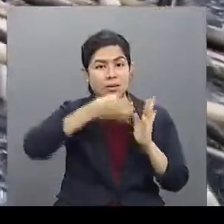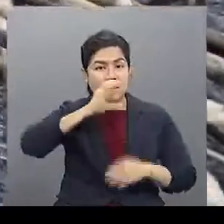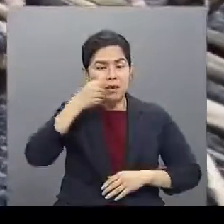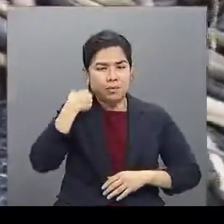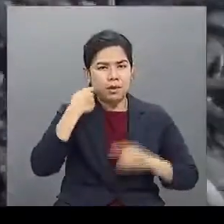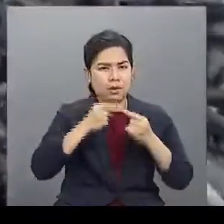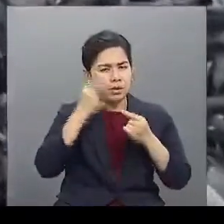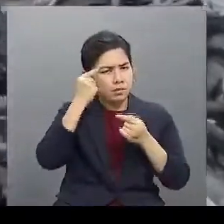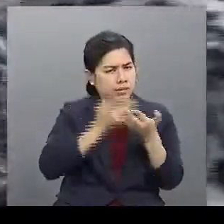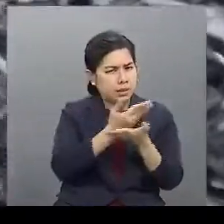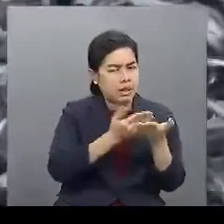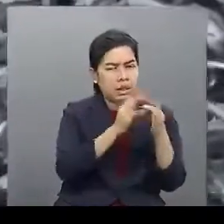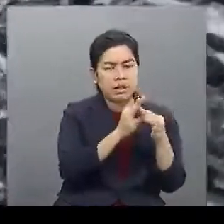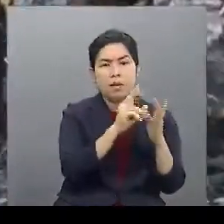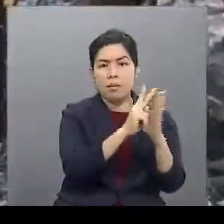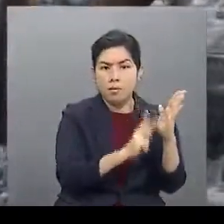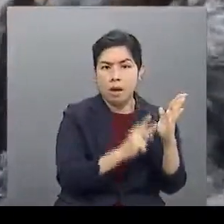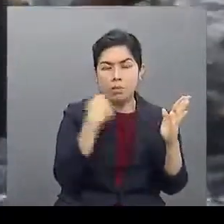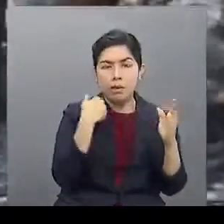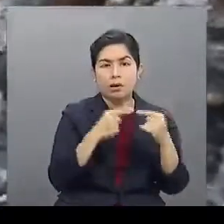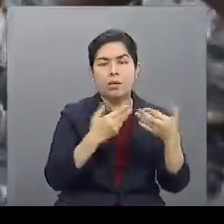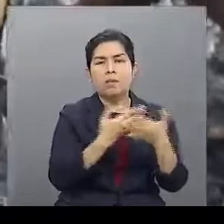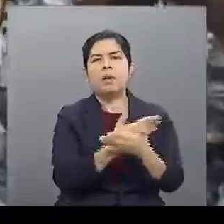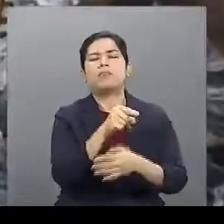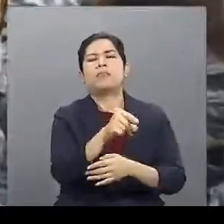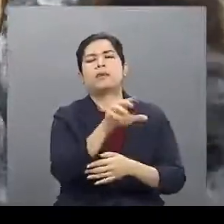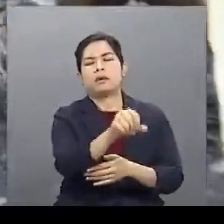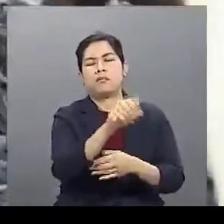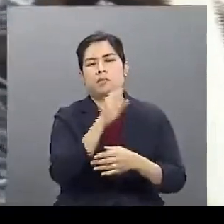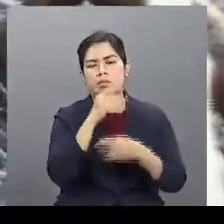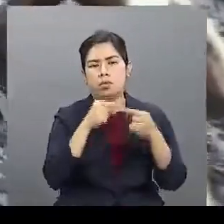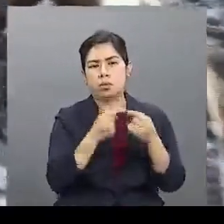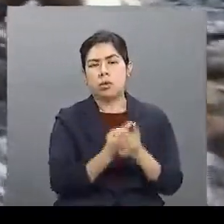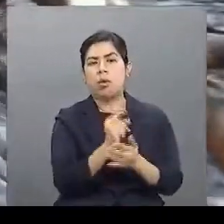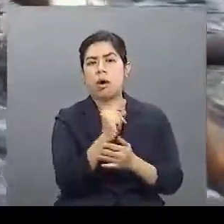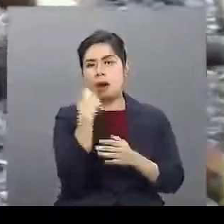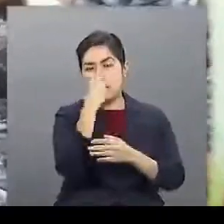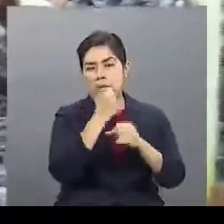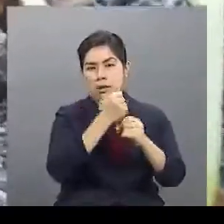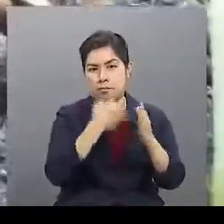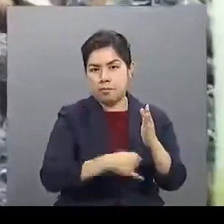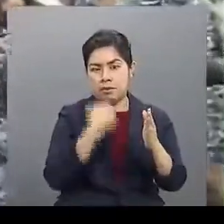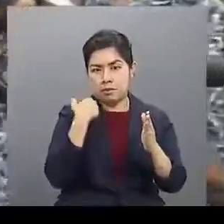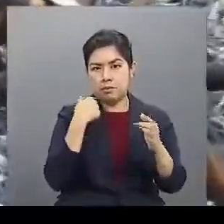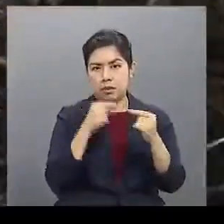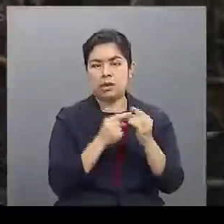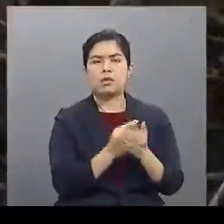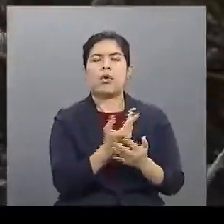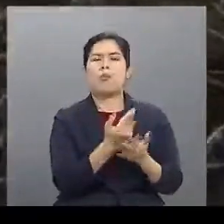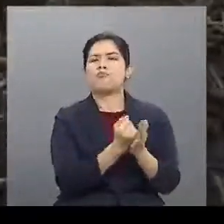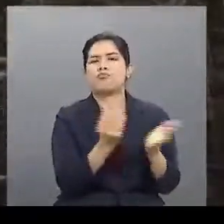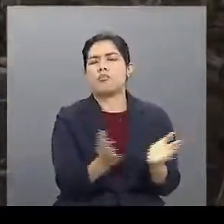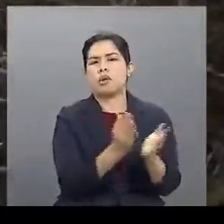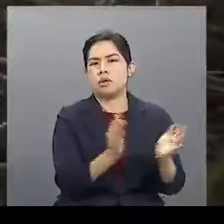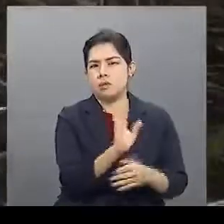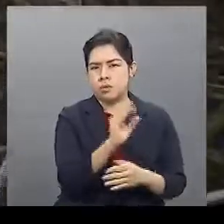ยให้เปลี่ยนไปเอาผิดกับโรงงานผู้รับซื้ออ้อยที่ผ่านการเผาแทนการเอาผิดเฉพาะเกษตรกรที่มีพฤติการฝ่าฝืนคำสั่งเผาไร่อ้